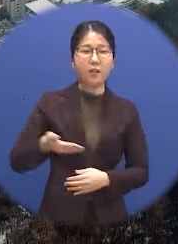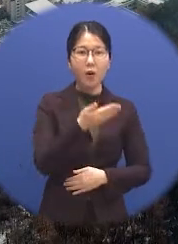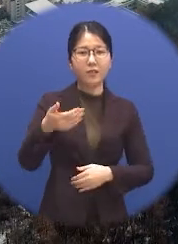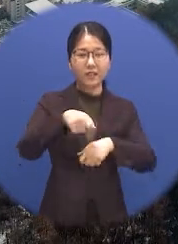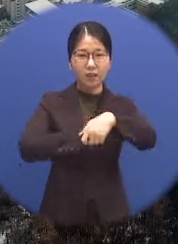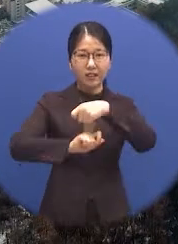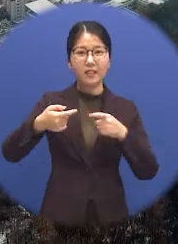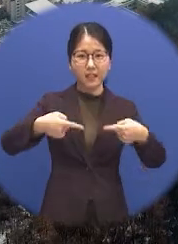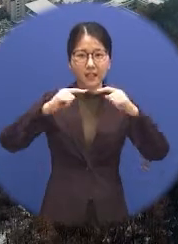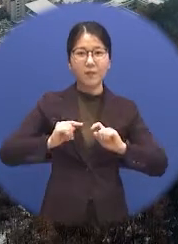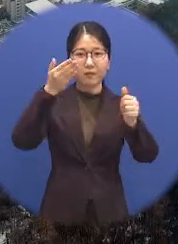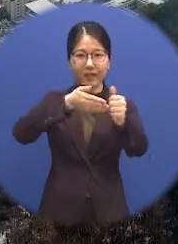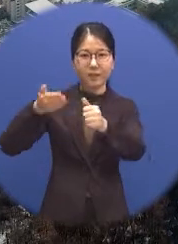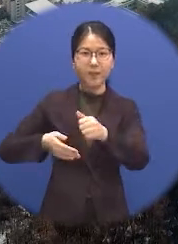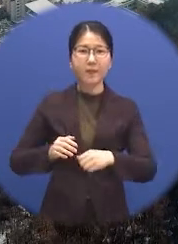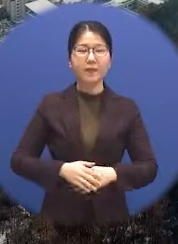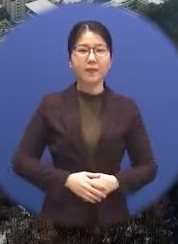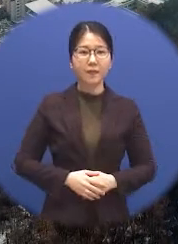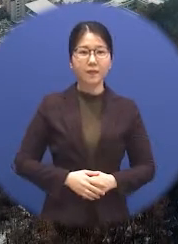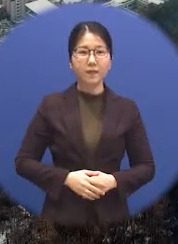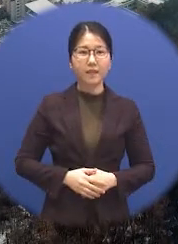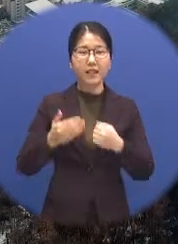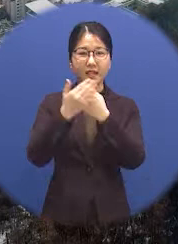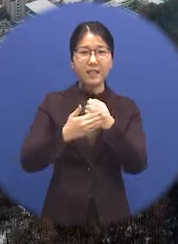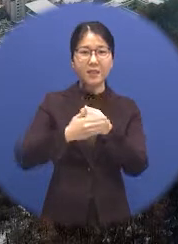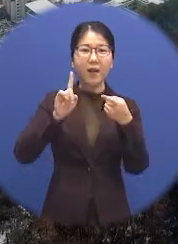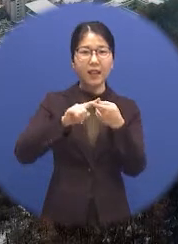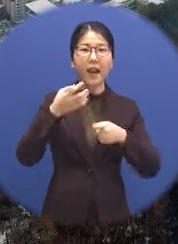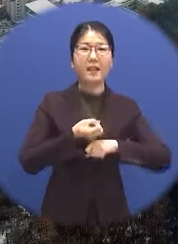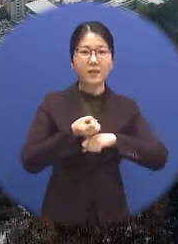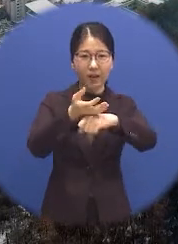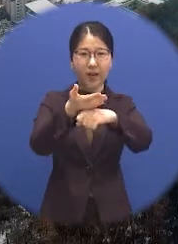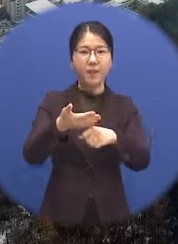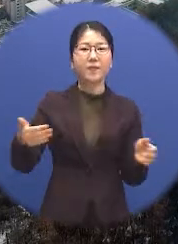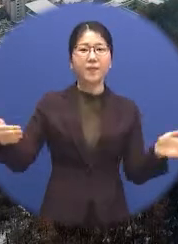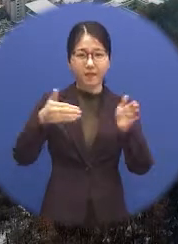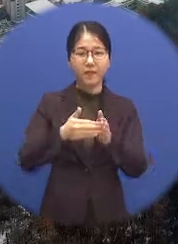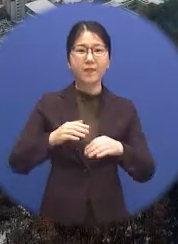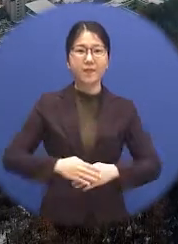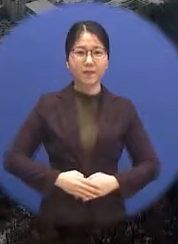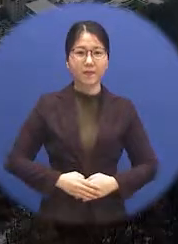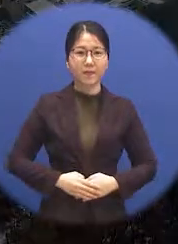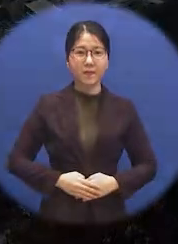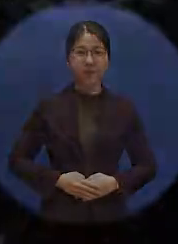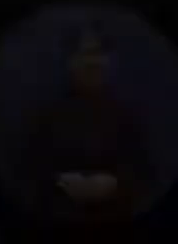여러분들의 적극적인 동참 부탁드립니다. 지금까지 은평알림 최선화였습니다.